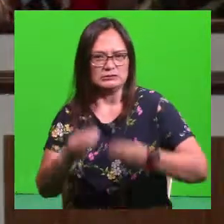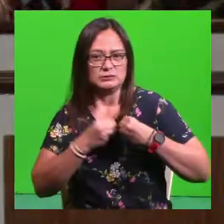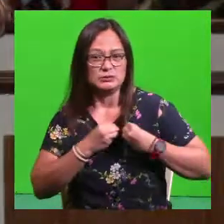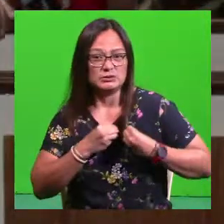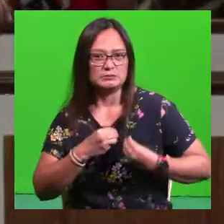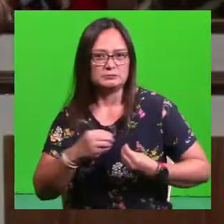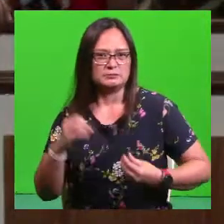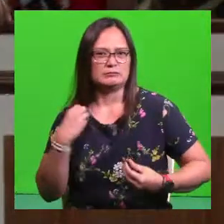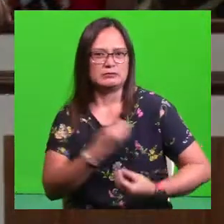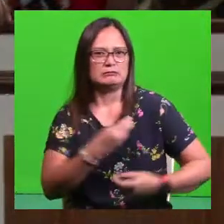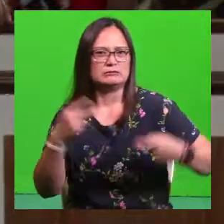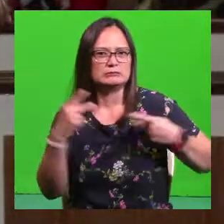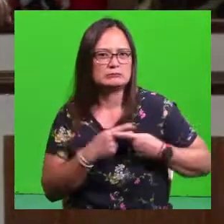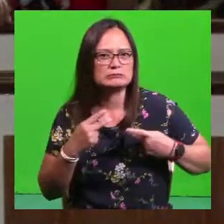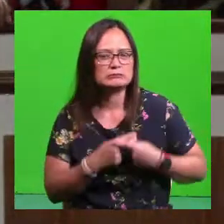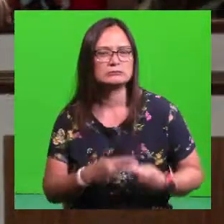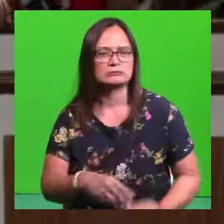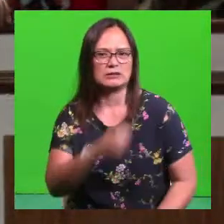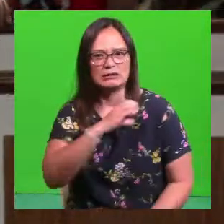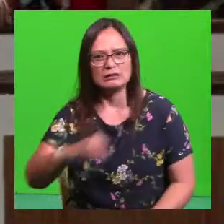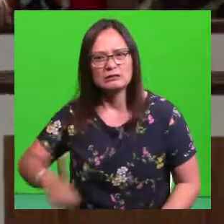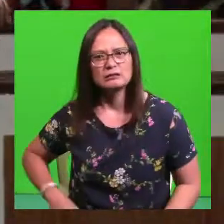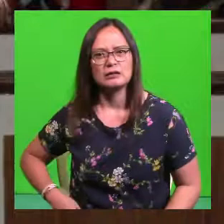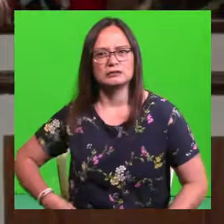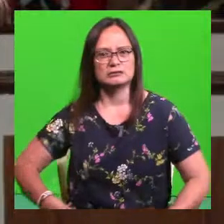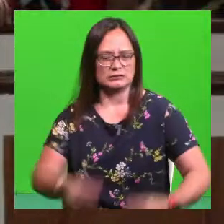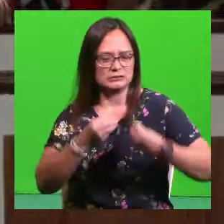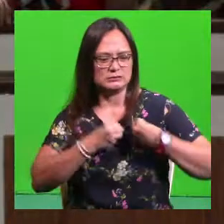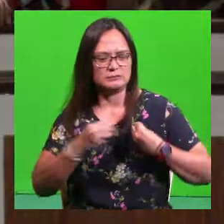ang ating kamatayan.